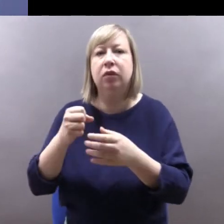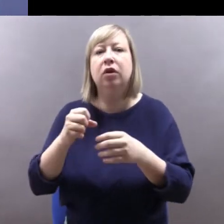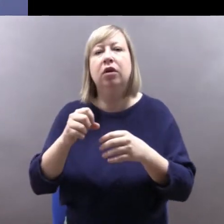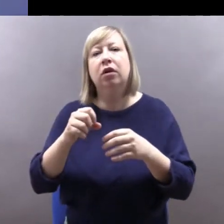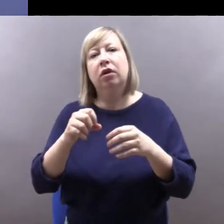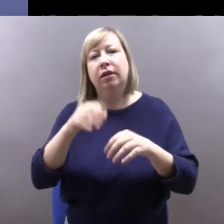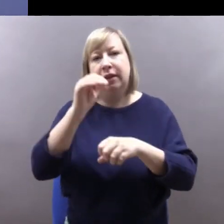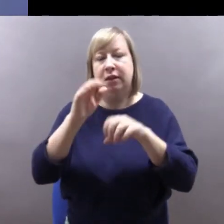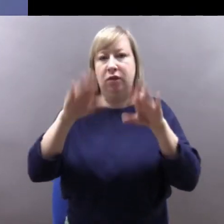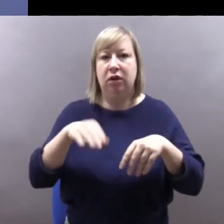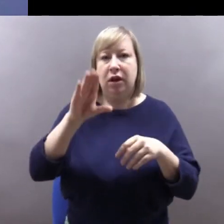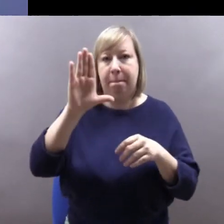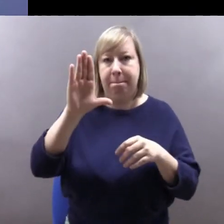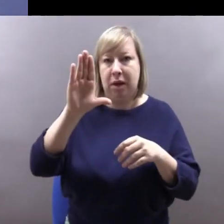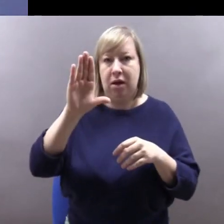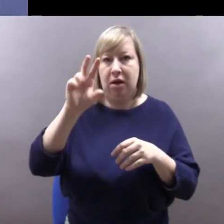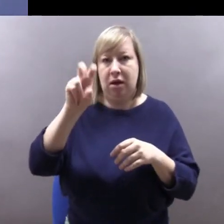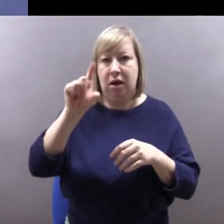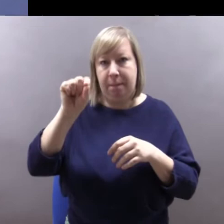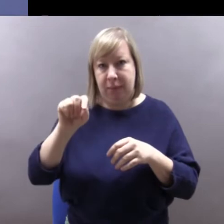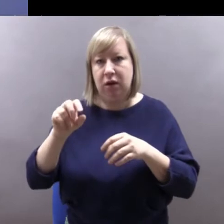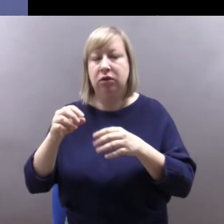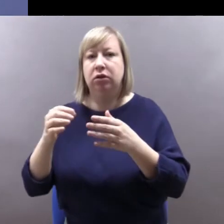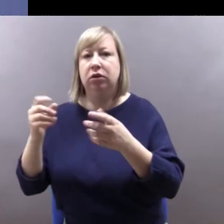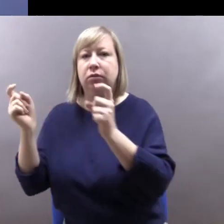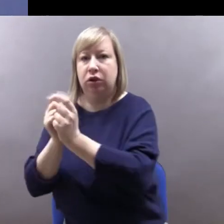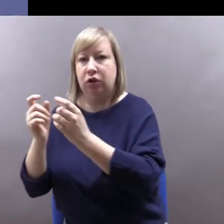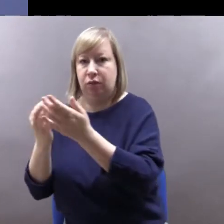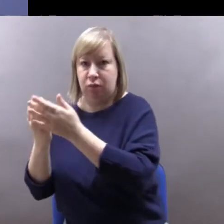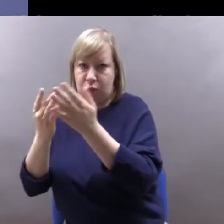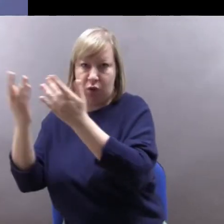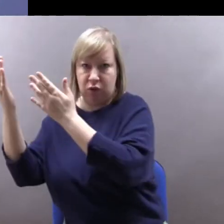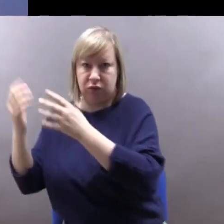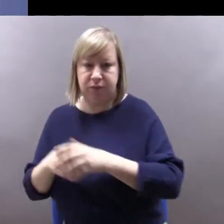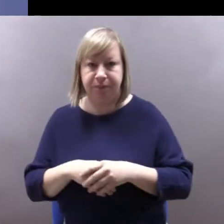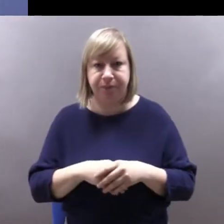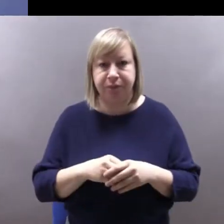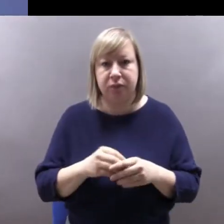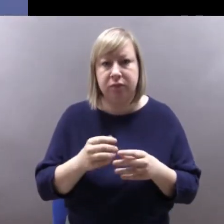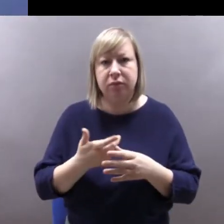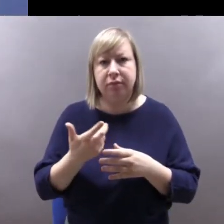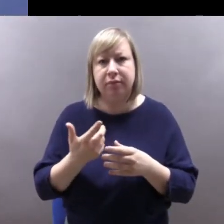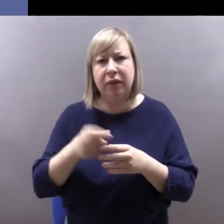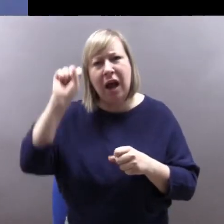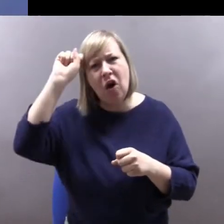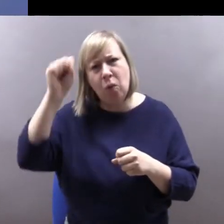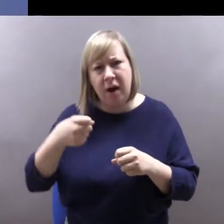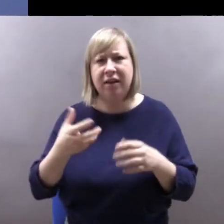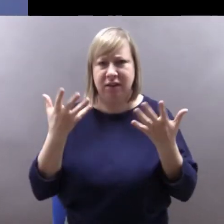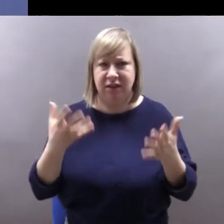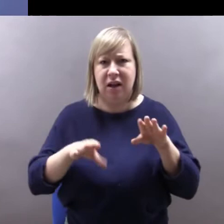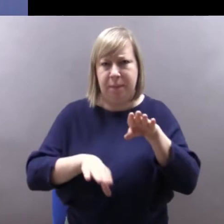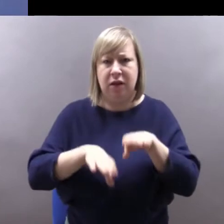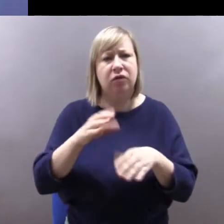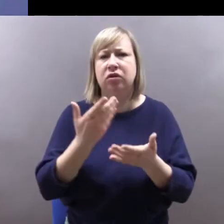żeby móc zamontować platformę przyschodową. A dlatego też no, uparłem się na tą